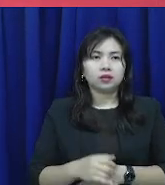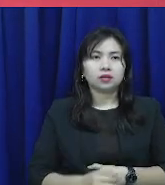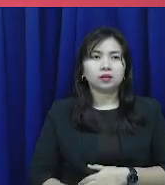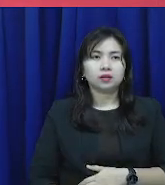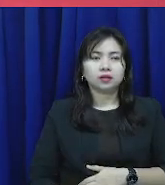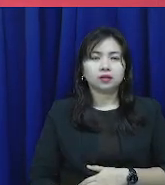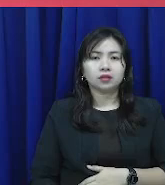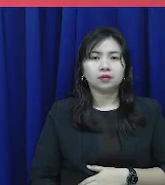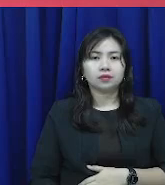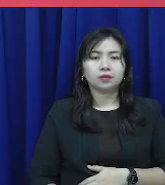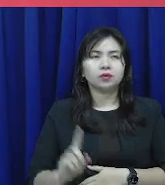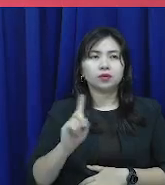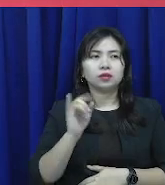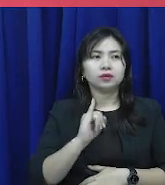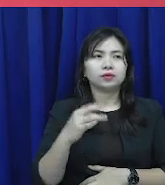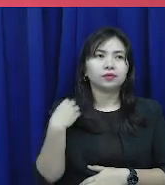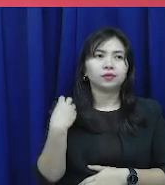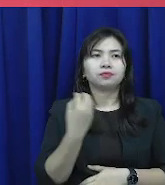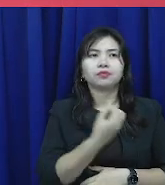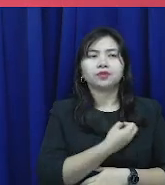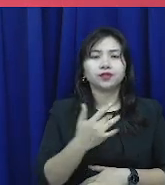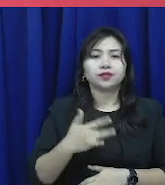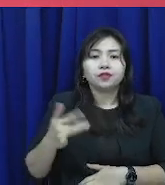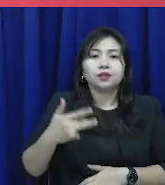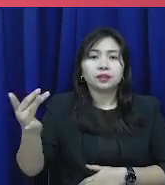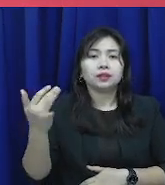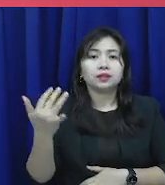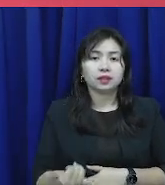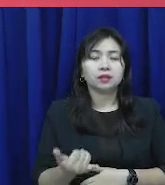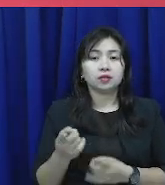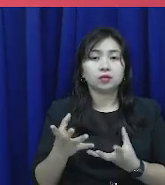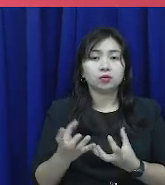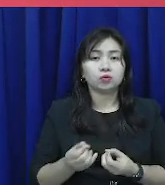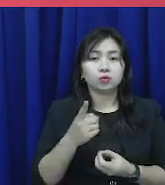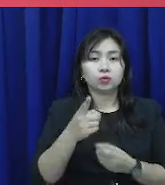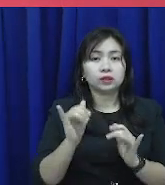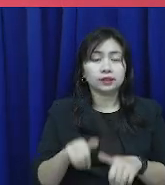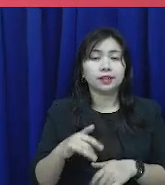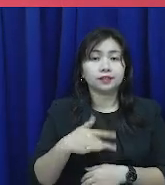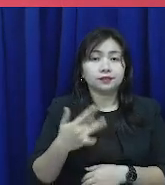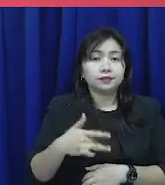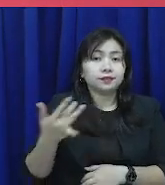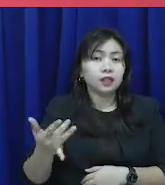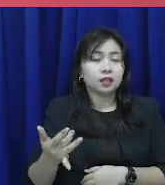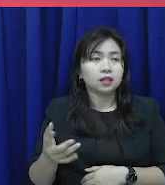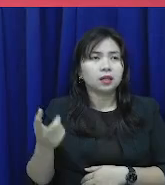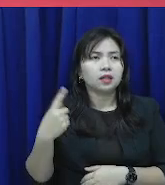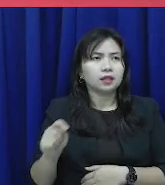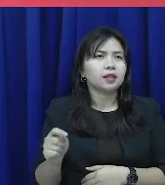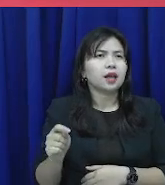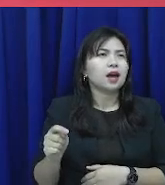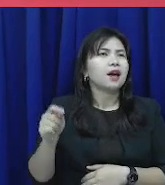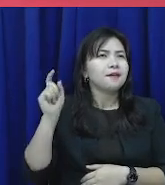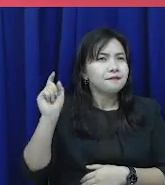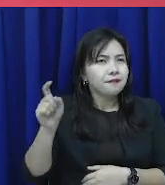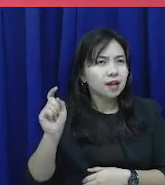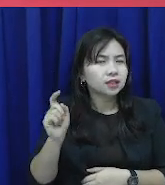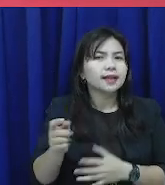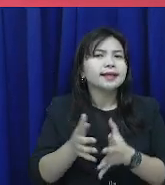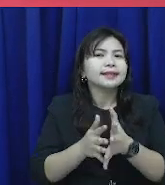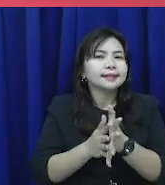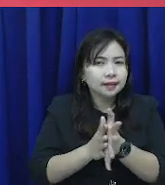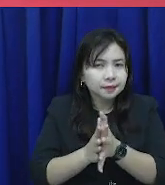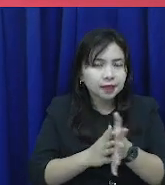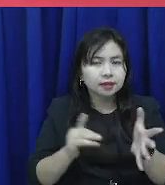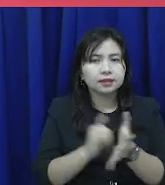pakiramdam meron tayo you see Do you still feel not the feeling of emotion but you still feel that urge that excitement na